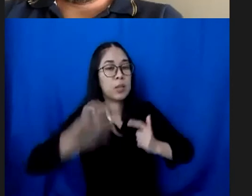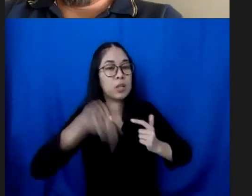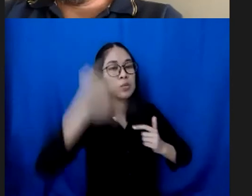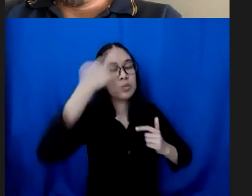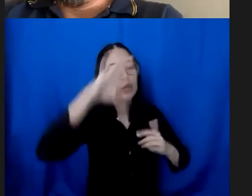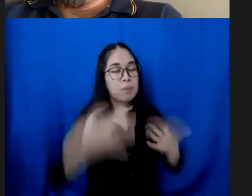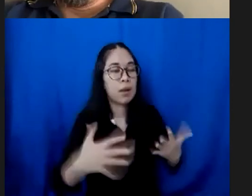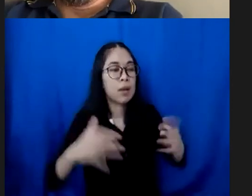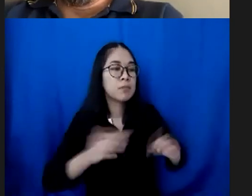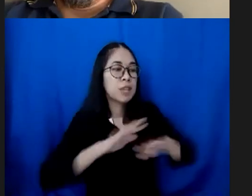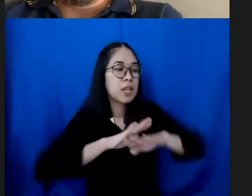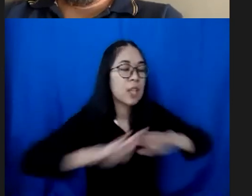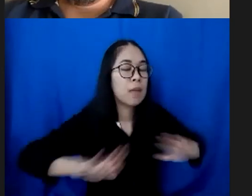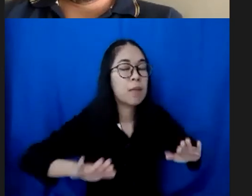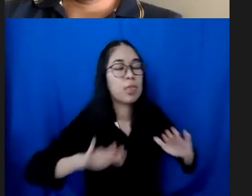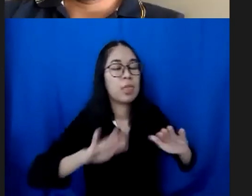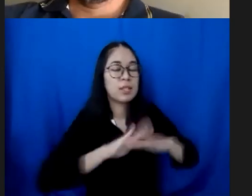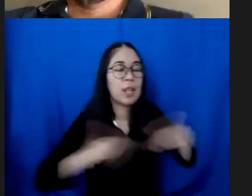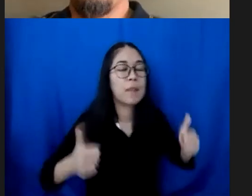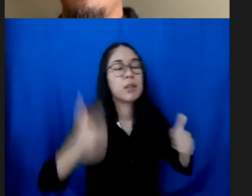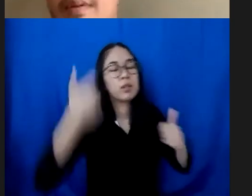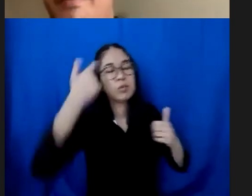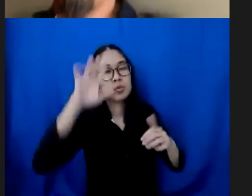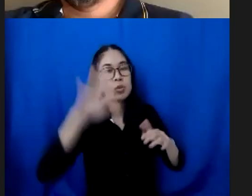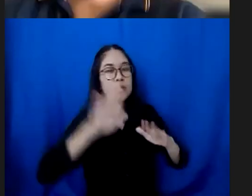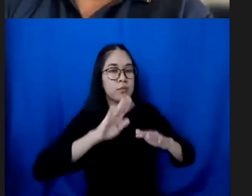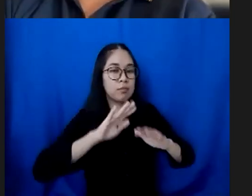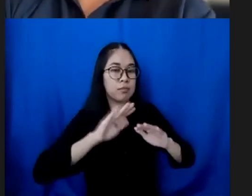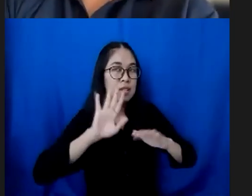dan masa depan bangsa kita. Mungkin seperti itu. Terima kasih.